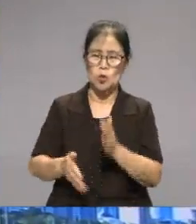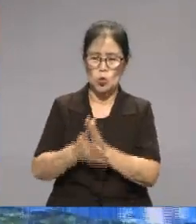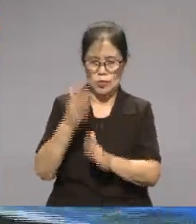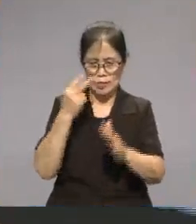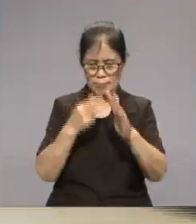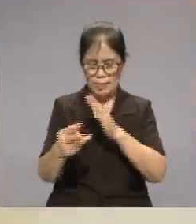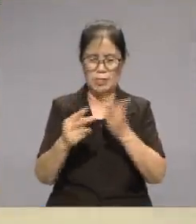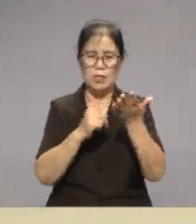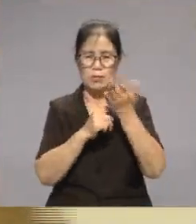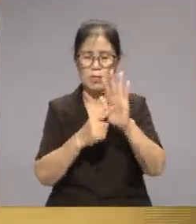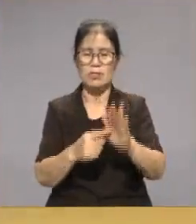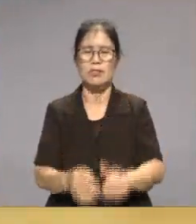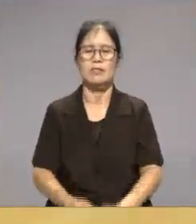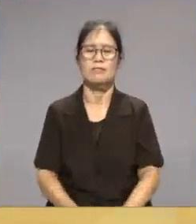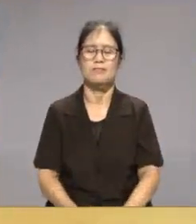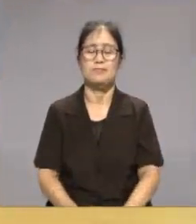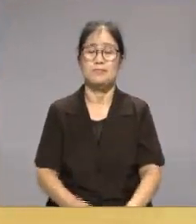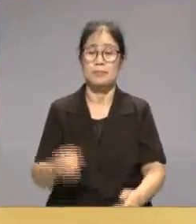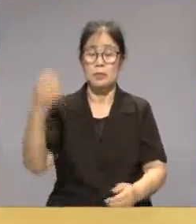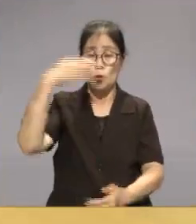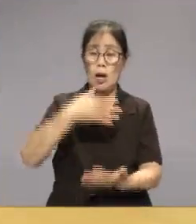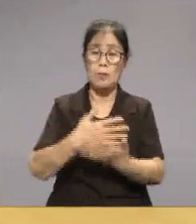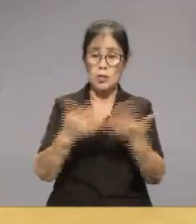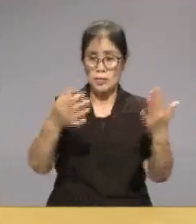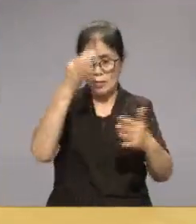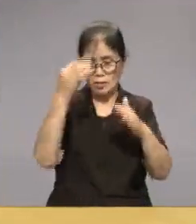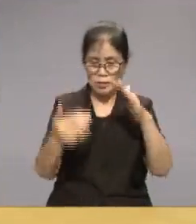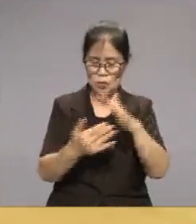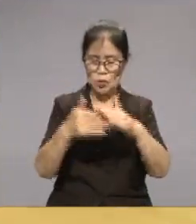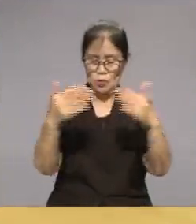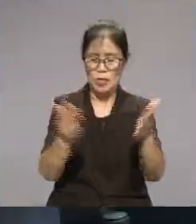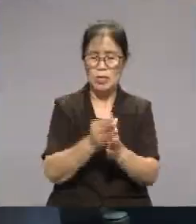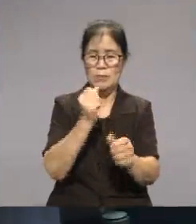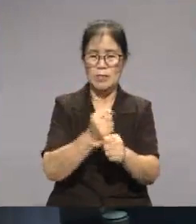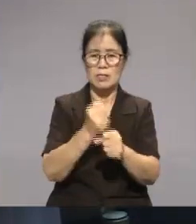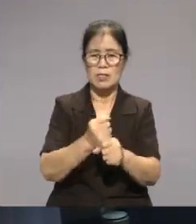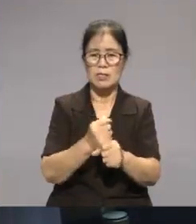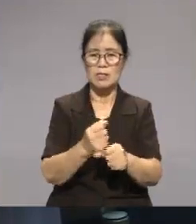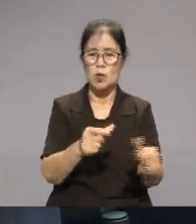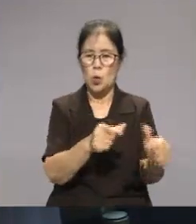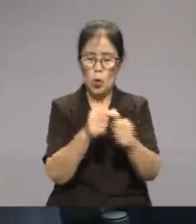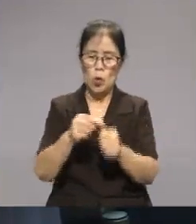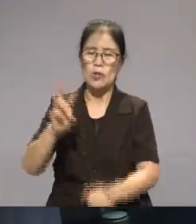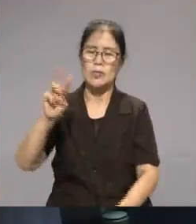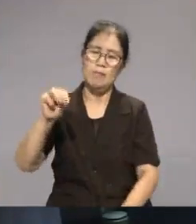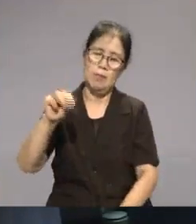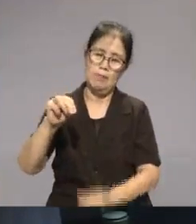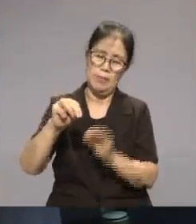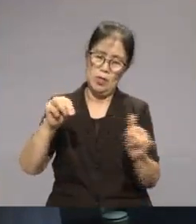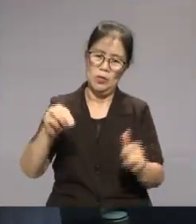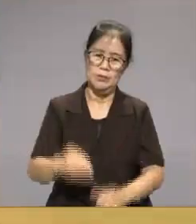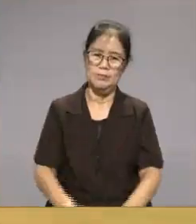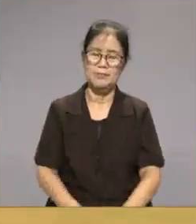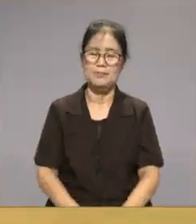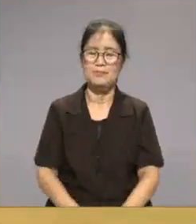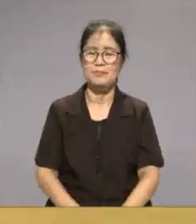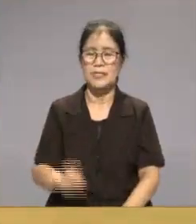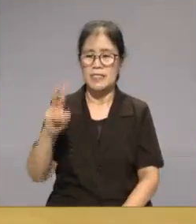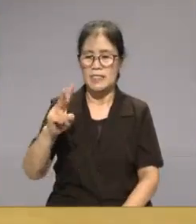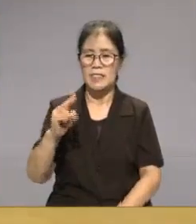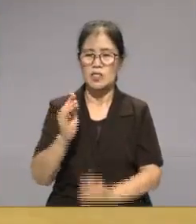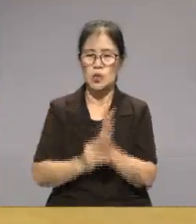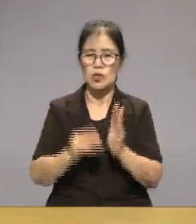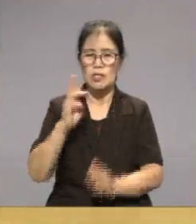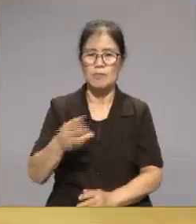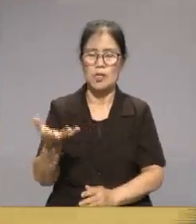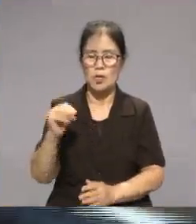밝혔습니다. 광명시흥 테크노밸리 조성으로 3만 명의 고용 창출과 함께 2조 3천억 원의